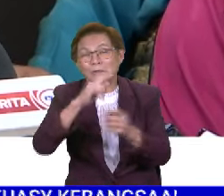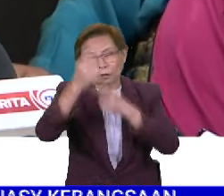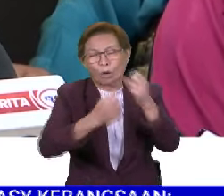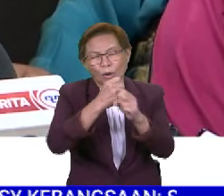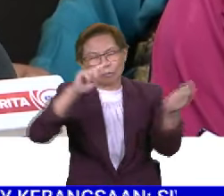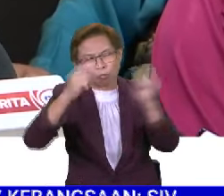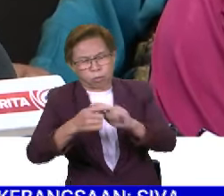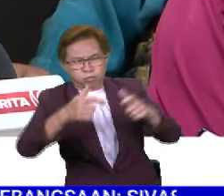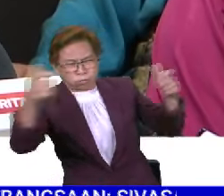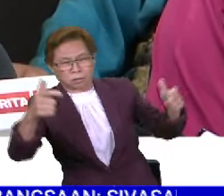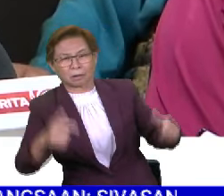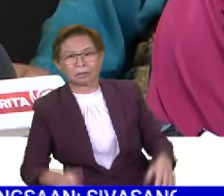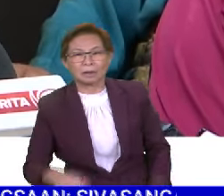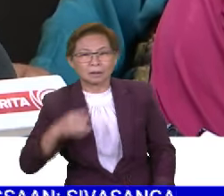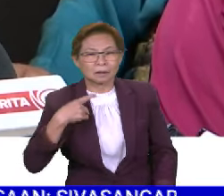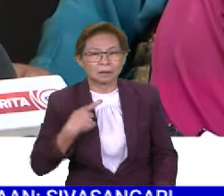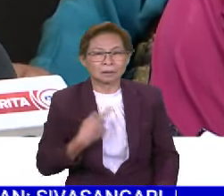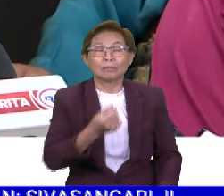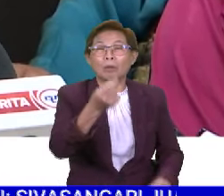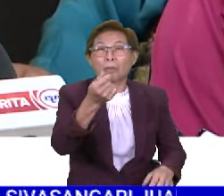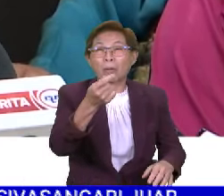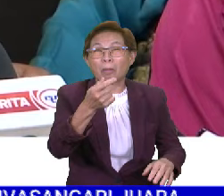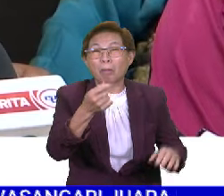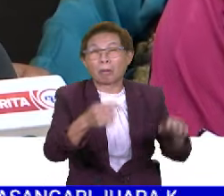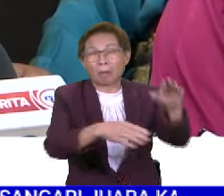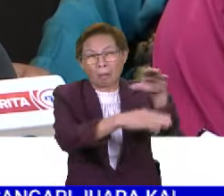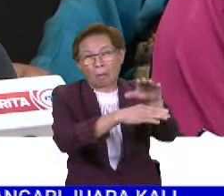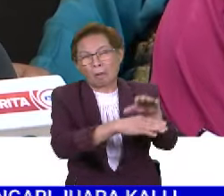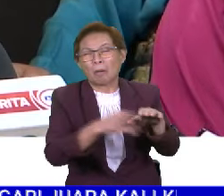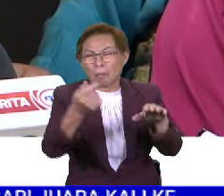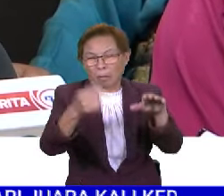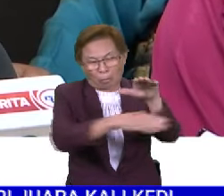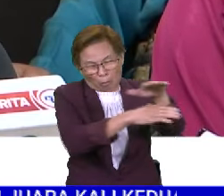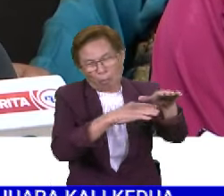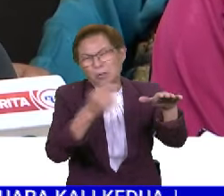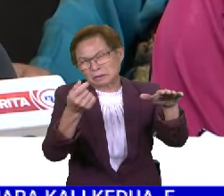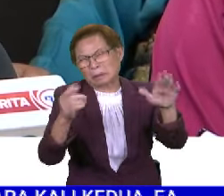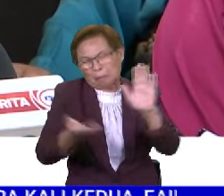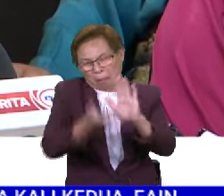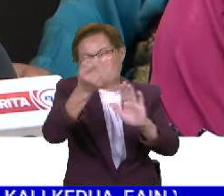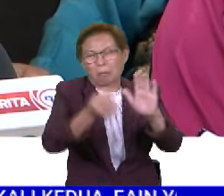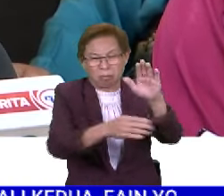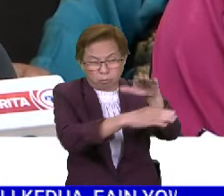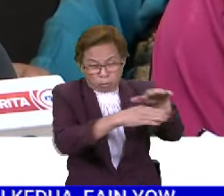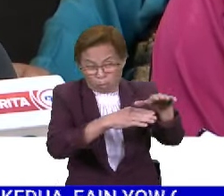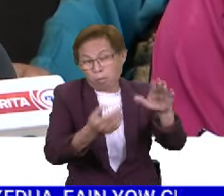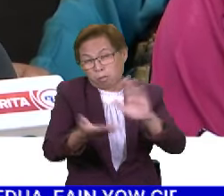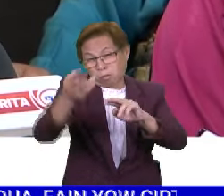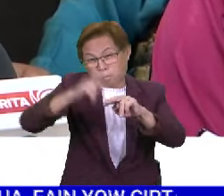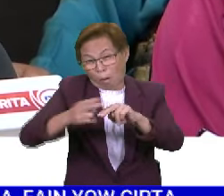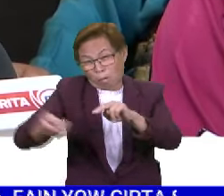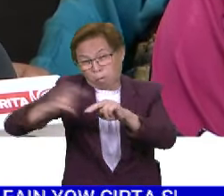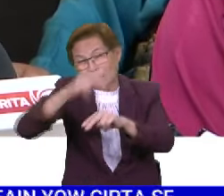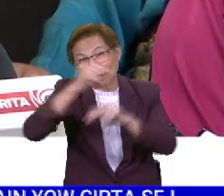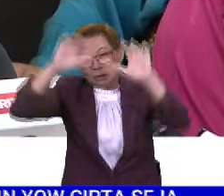yang kita mendengar walaupun harga korban agar agak sedikit naik tapi saya berkendara dengan